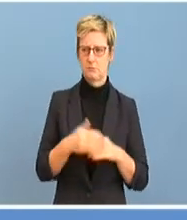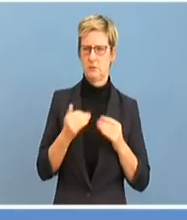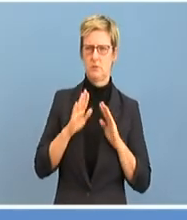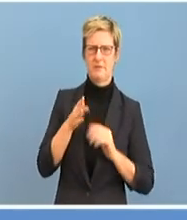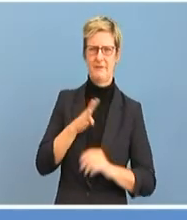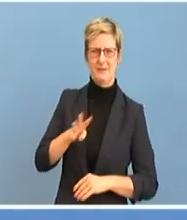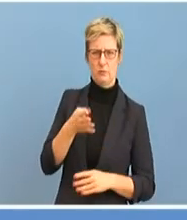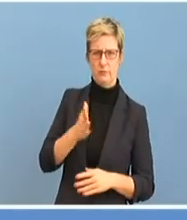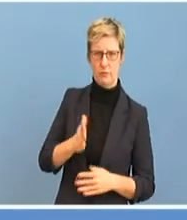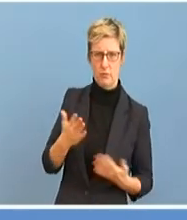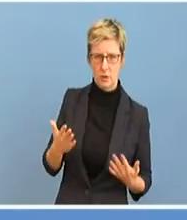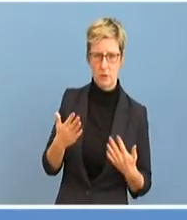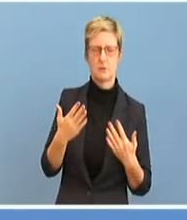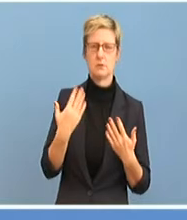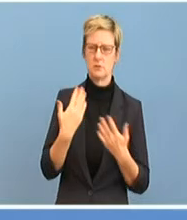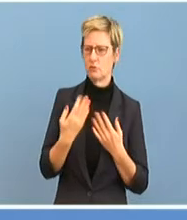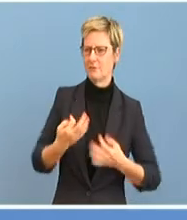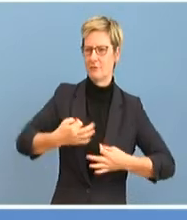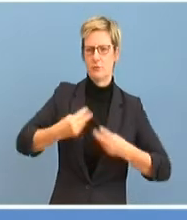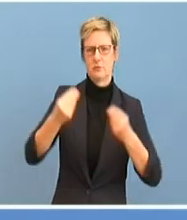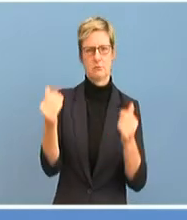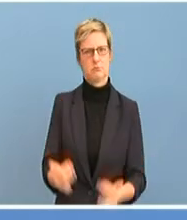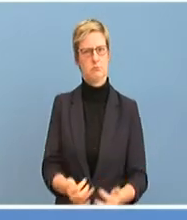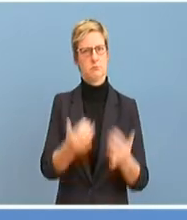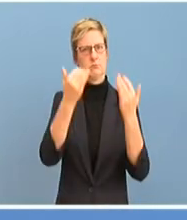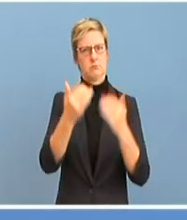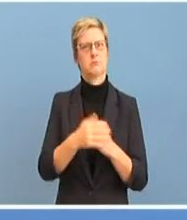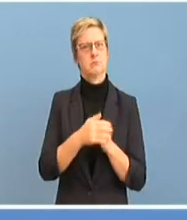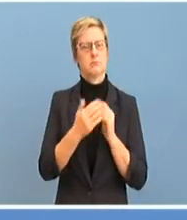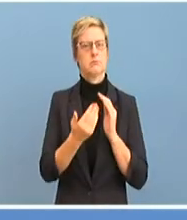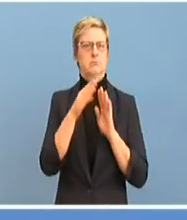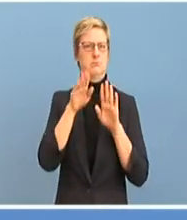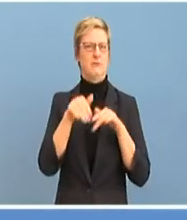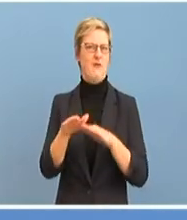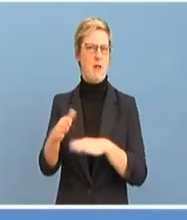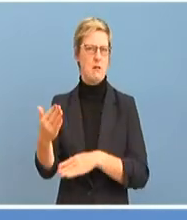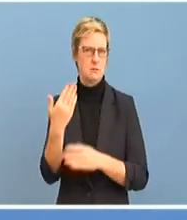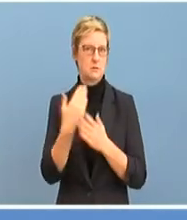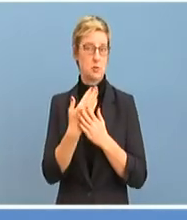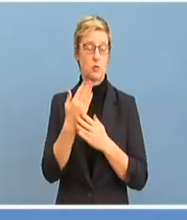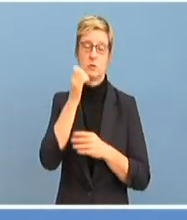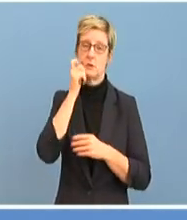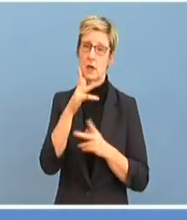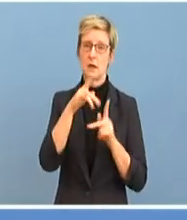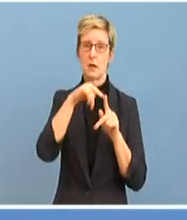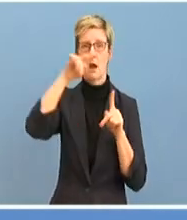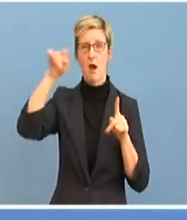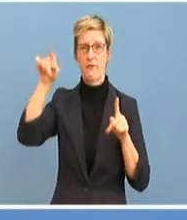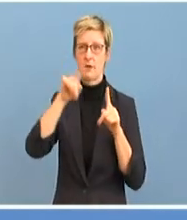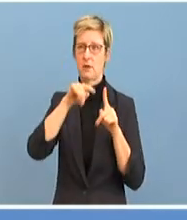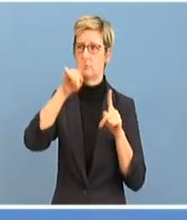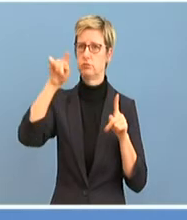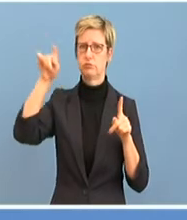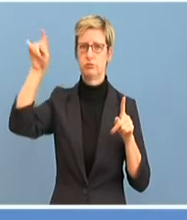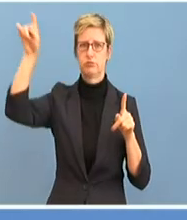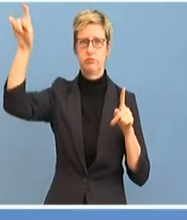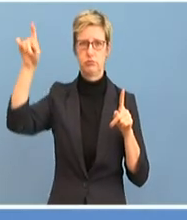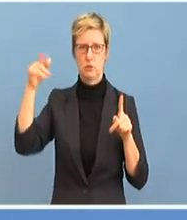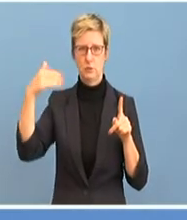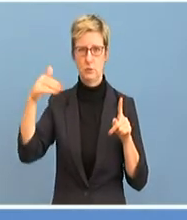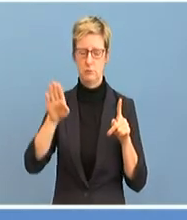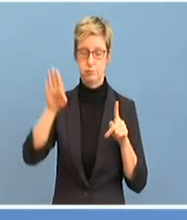wir haben jetzt, das zeigt Ihnen die grafische Darstellung, das zeigen Ihnen die Zahlen jeden Tag, eben eine